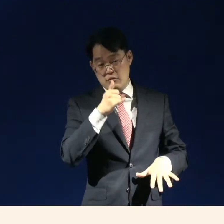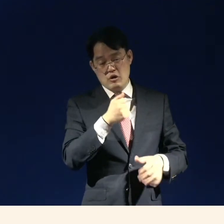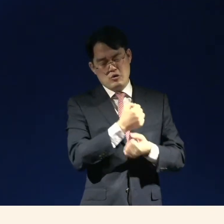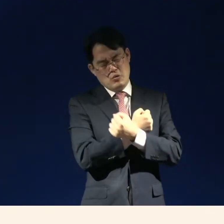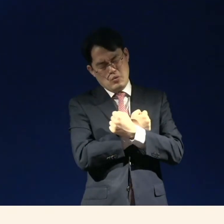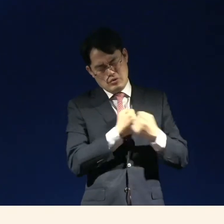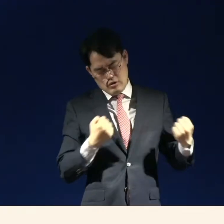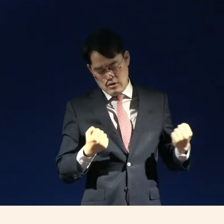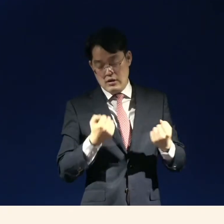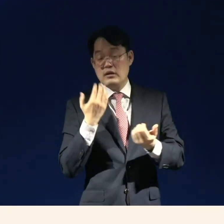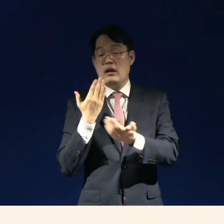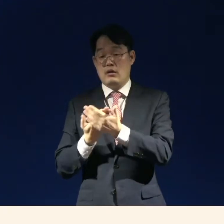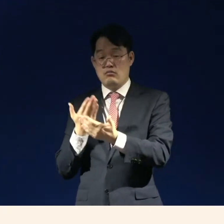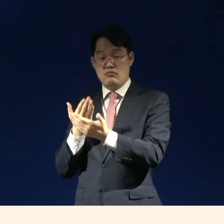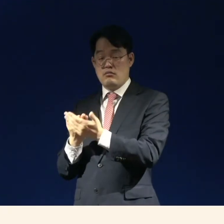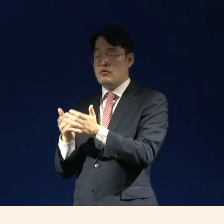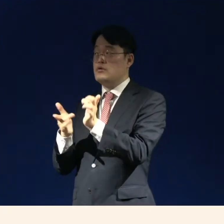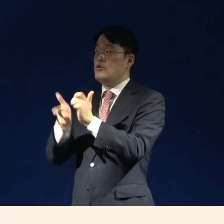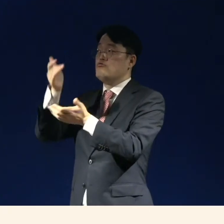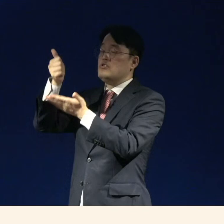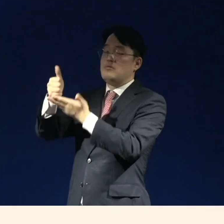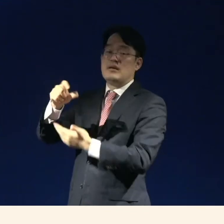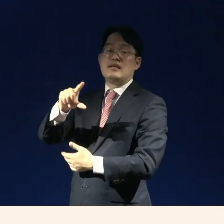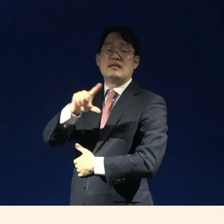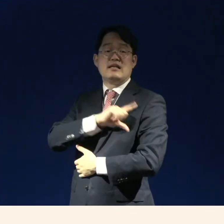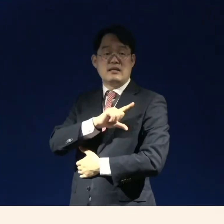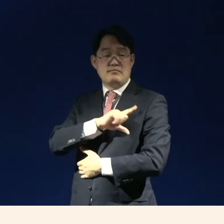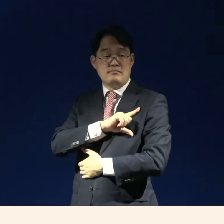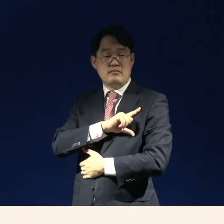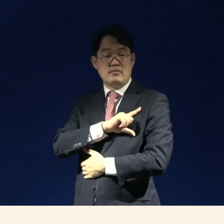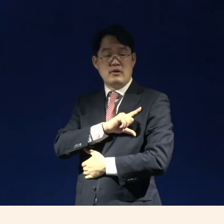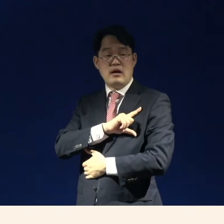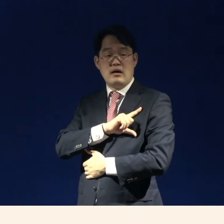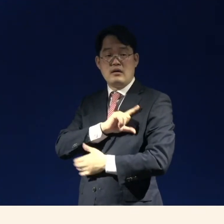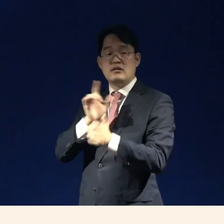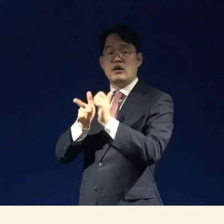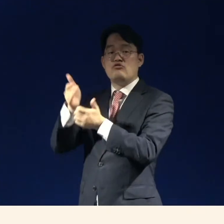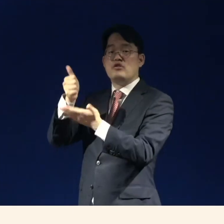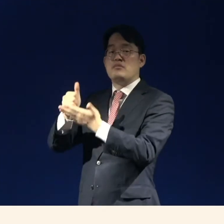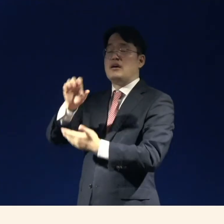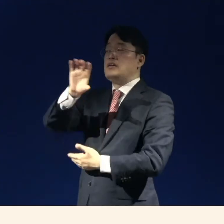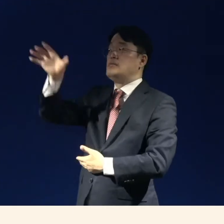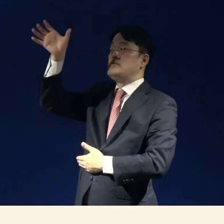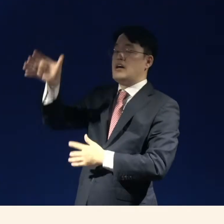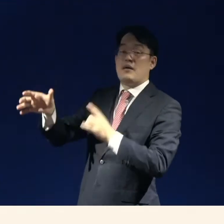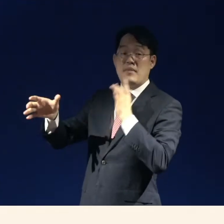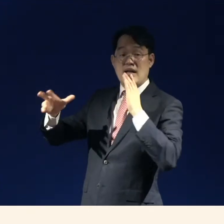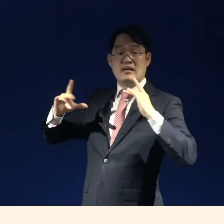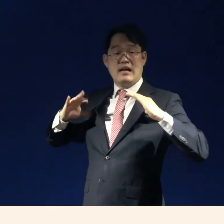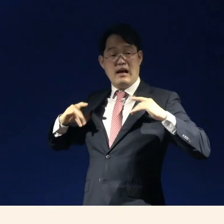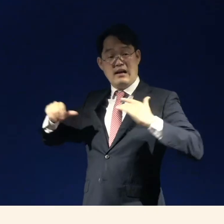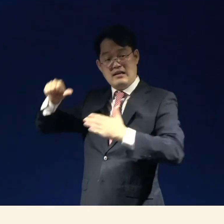구하고 예수 이름, 예수의 십자가만 자랑하는 인생이 되게 하여